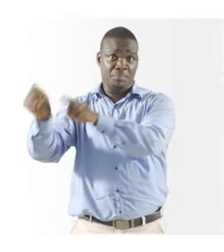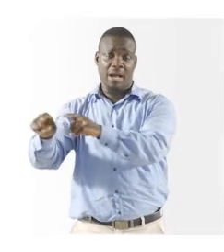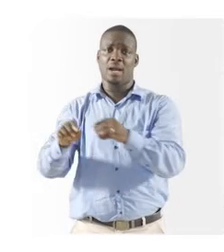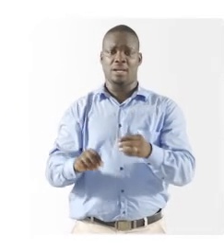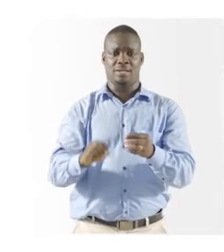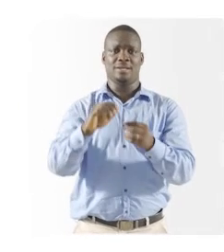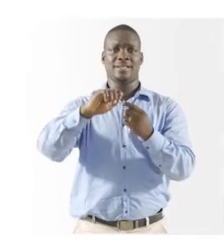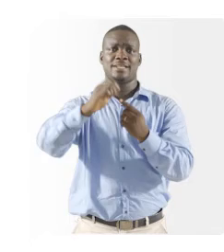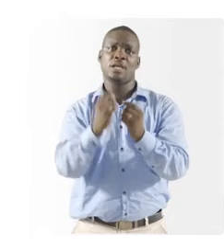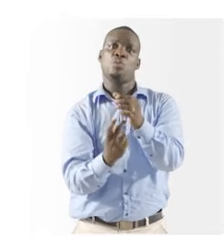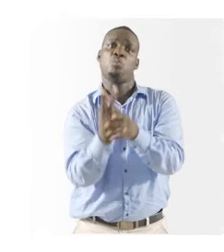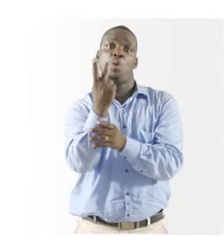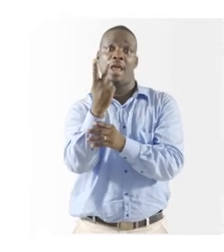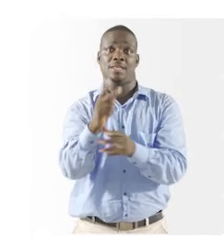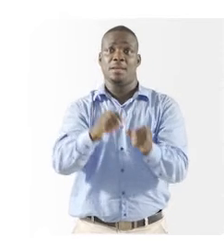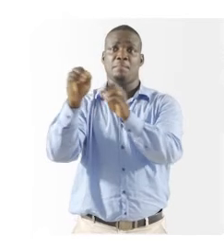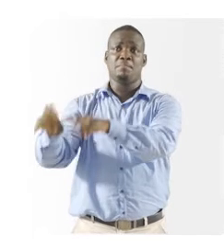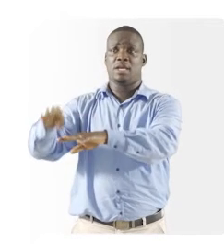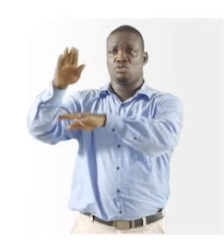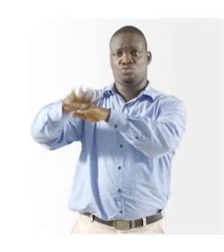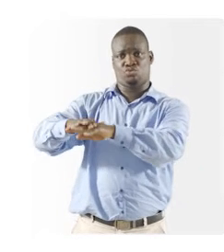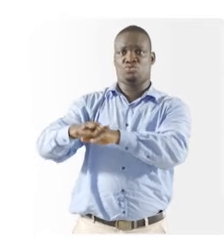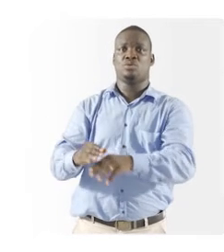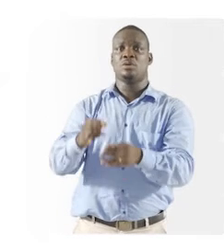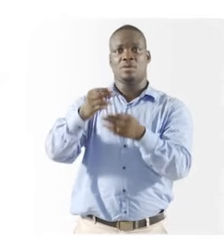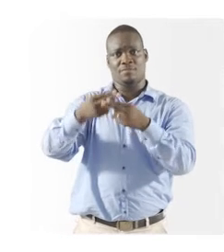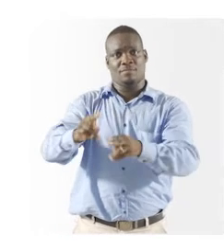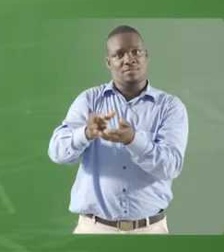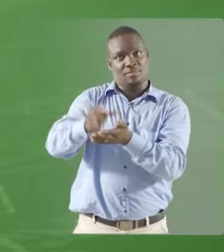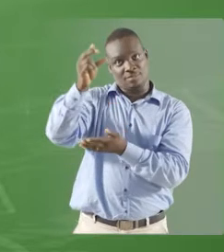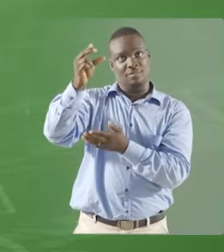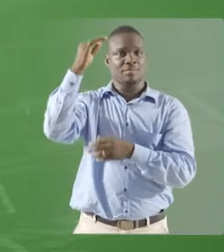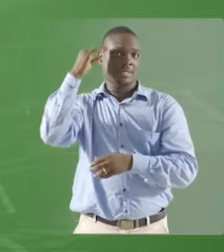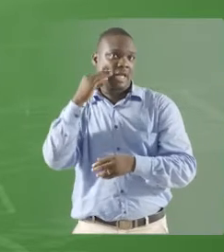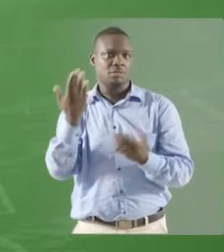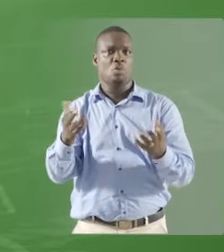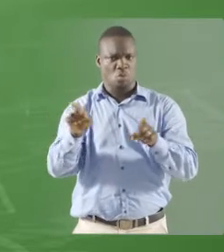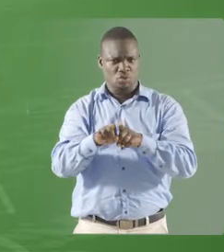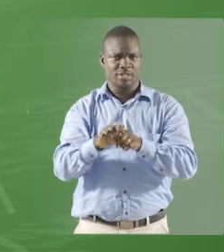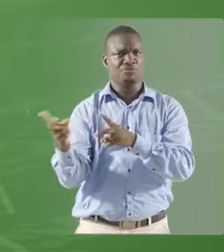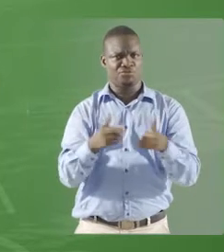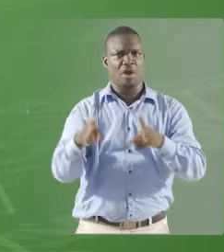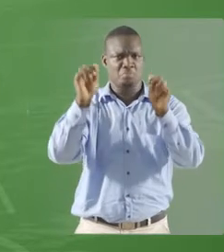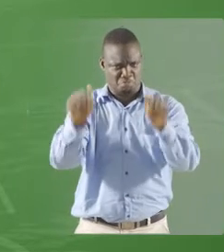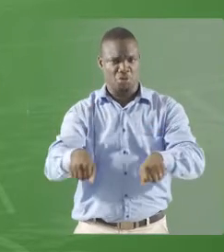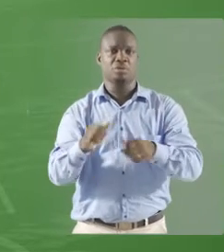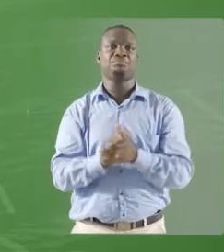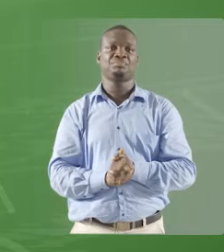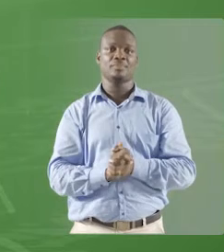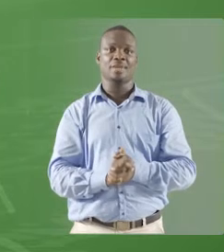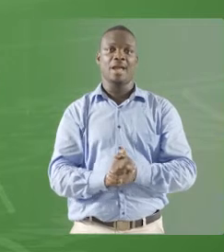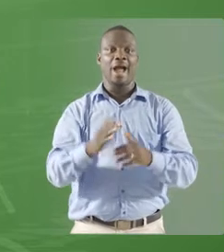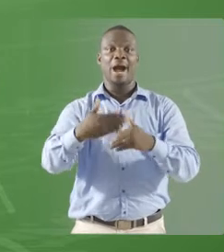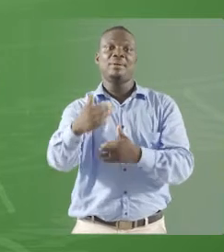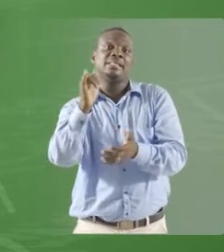sur un stigmate. Et cela peut se faire aussi par le vent. Alors, quelle est l'étape qui suit cette observation?